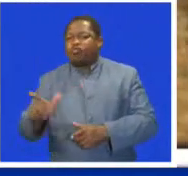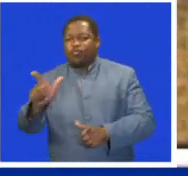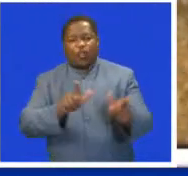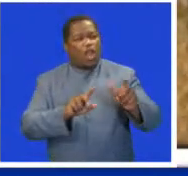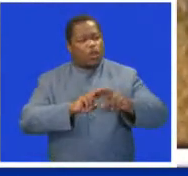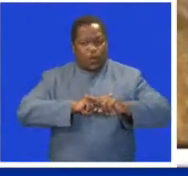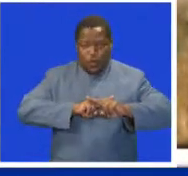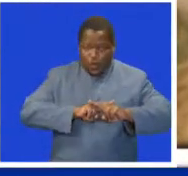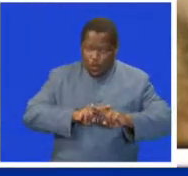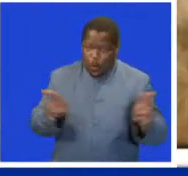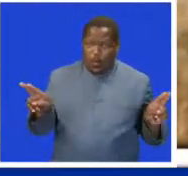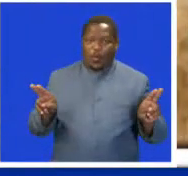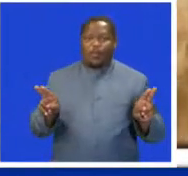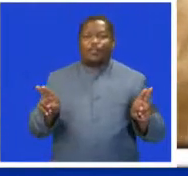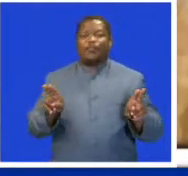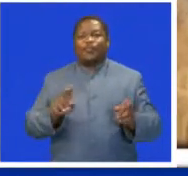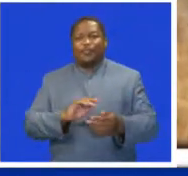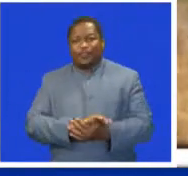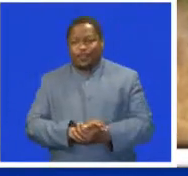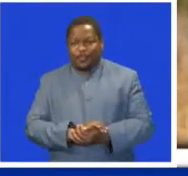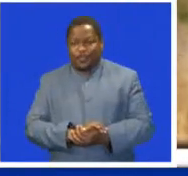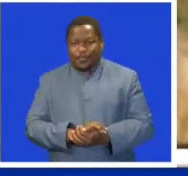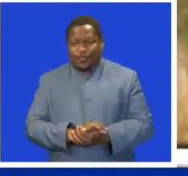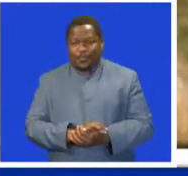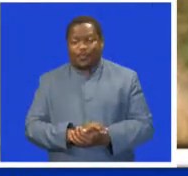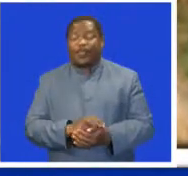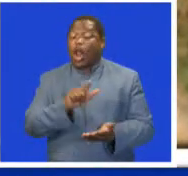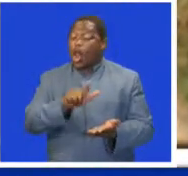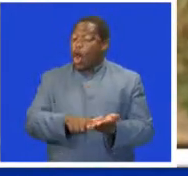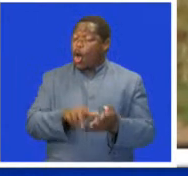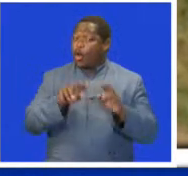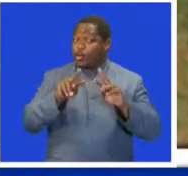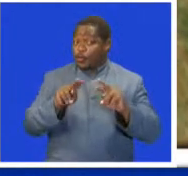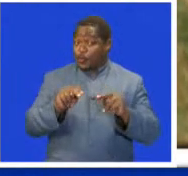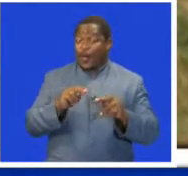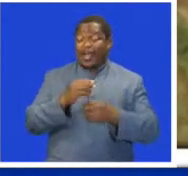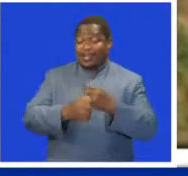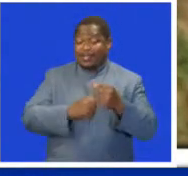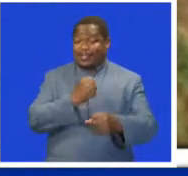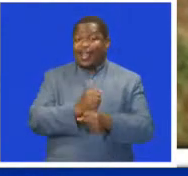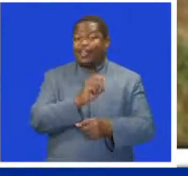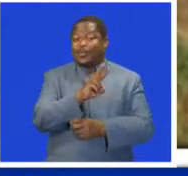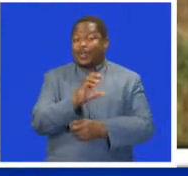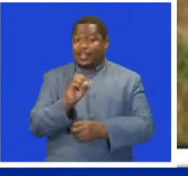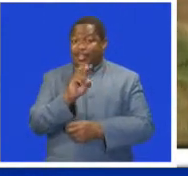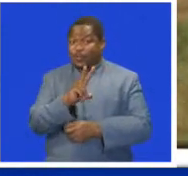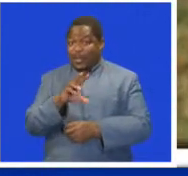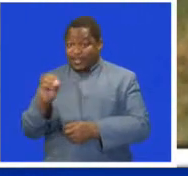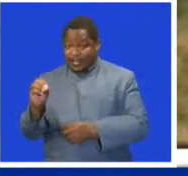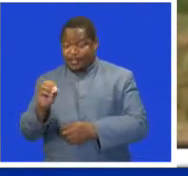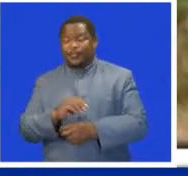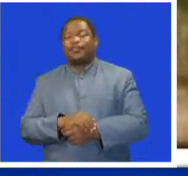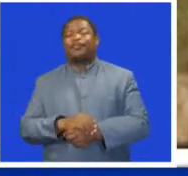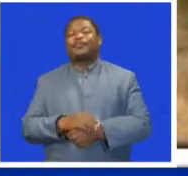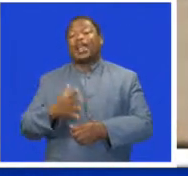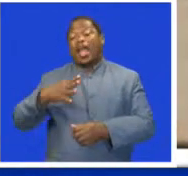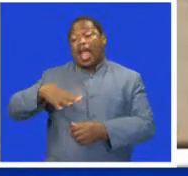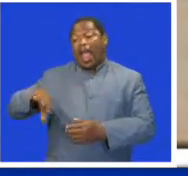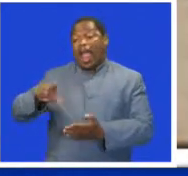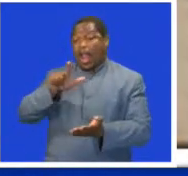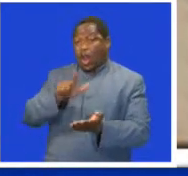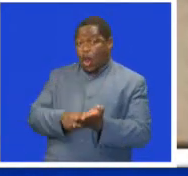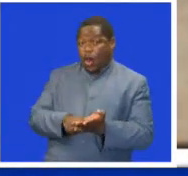vehicle import permit specification notice of 2020. Lo mthetho lona uphume nalomunye lobitwa ngekuthi yi